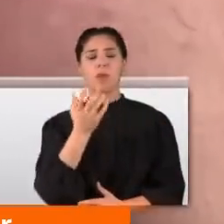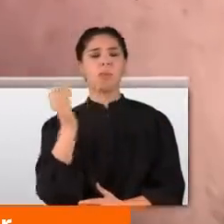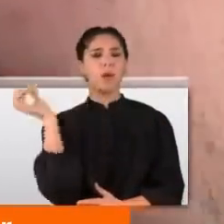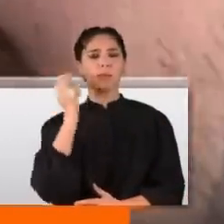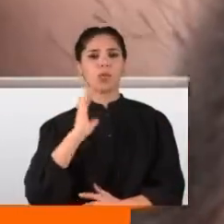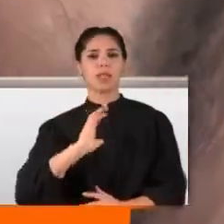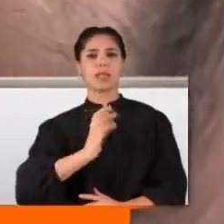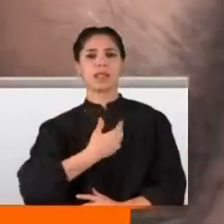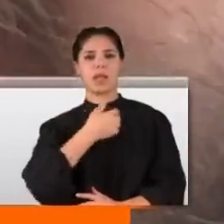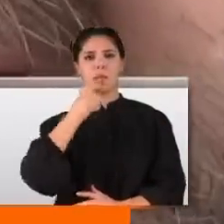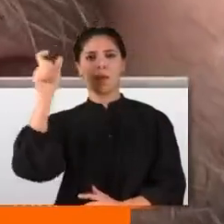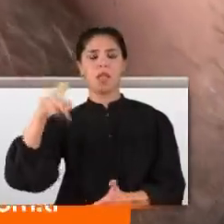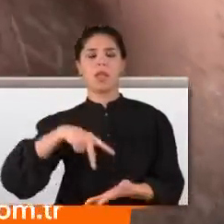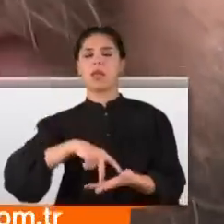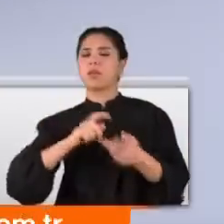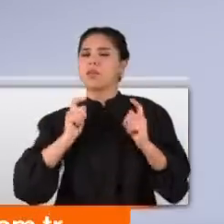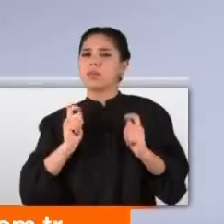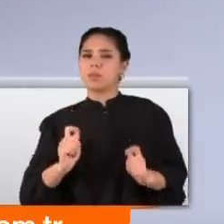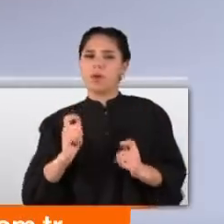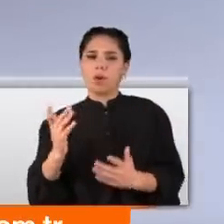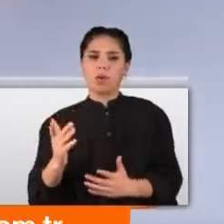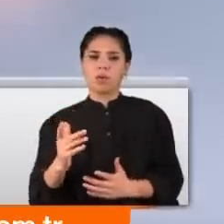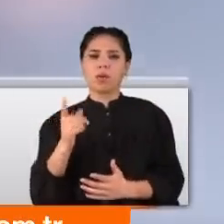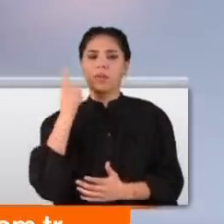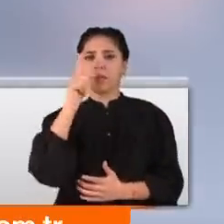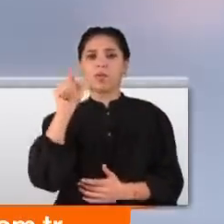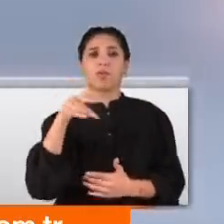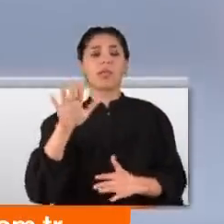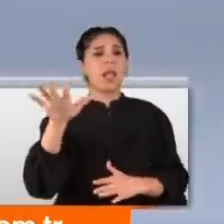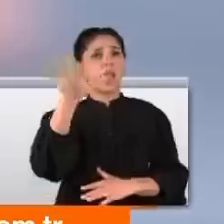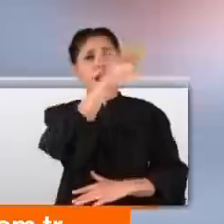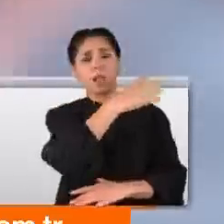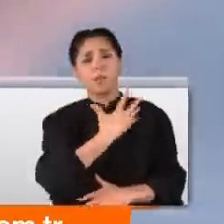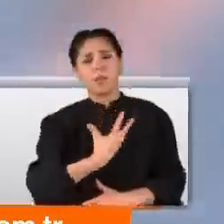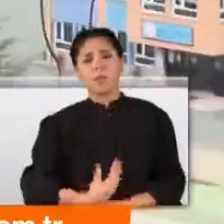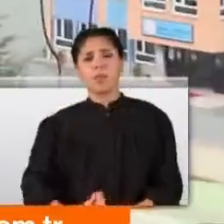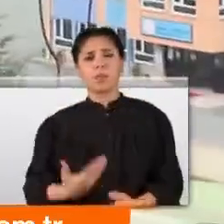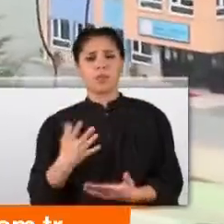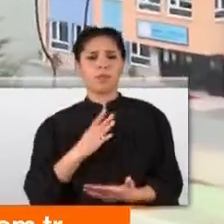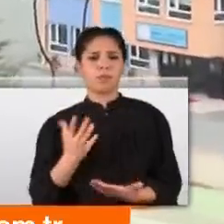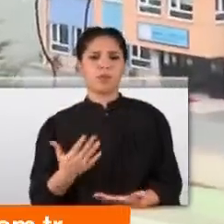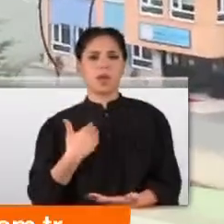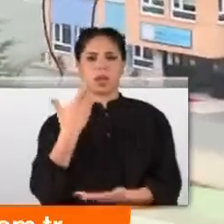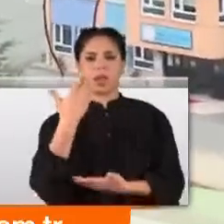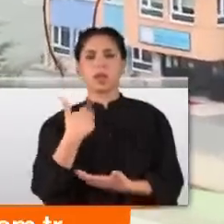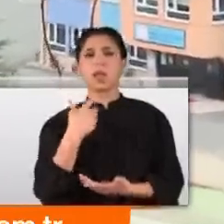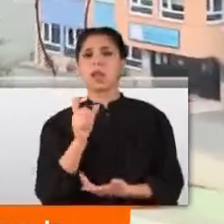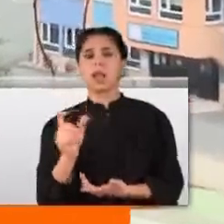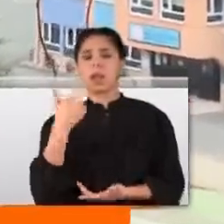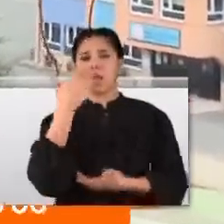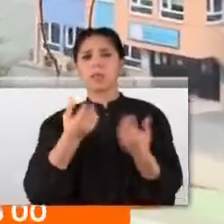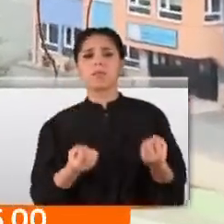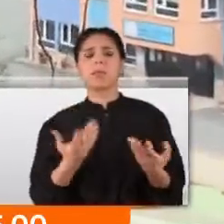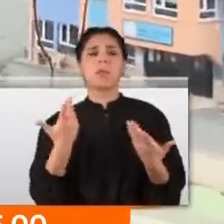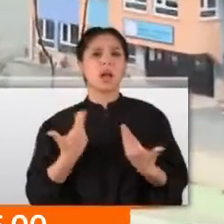Halil İbrahim Avşar ayakta durmakta zorluk çekti. Sadece o değil, Hera'yı seven herkes hüzne boğuldu. Yani kelimenin yetersiz kaldığı